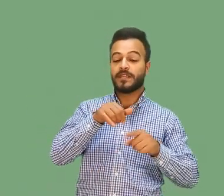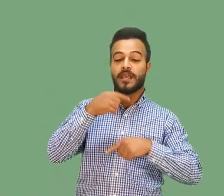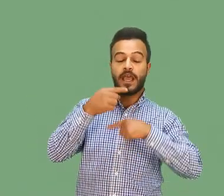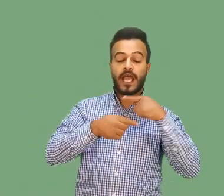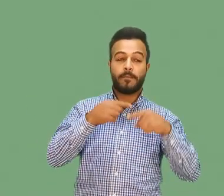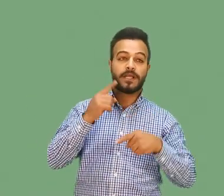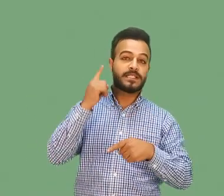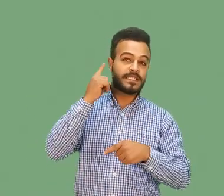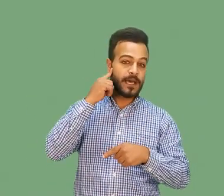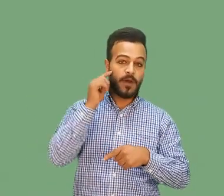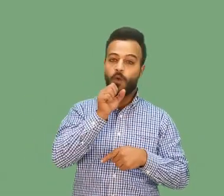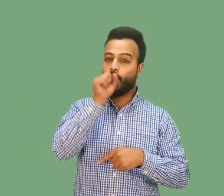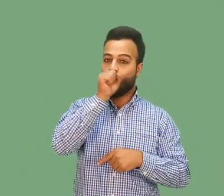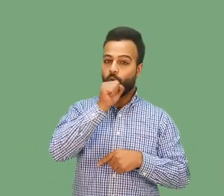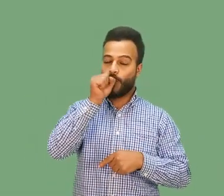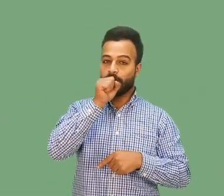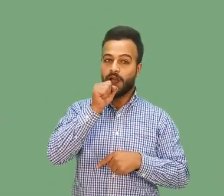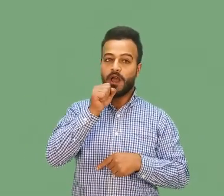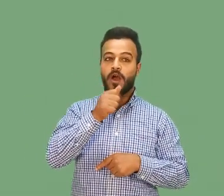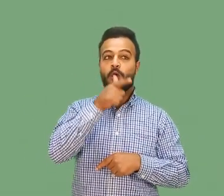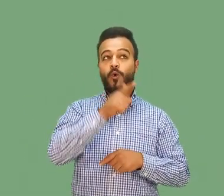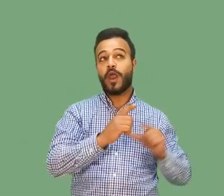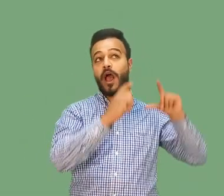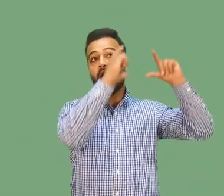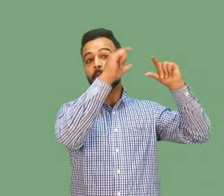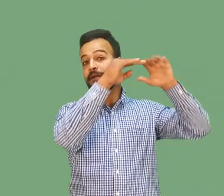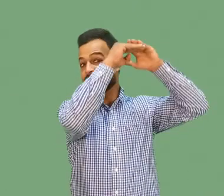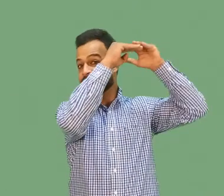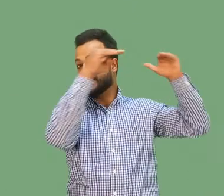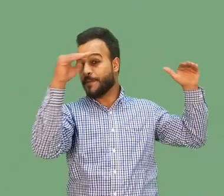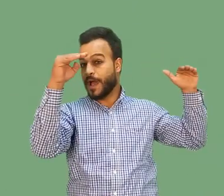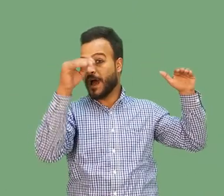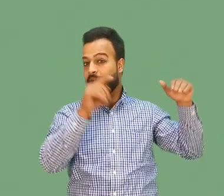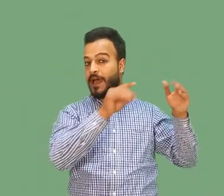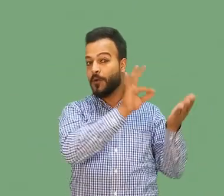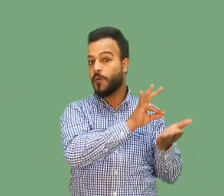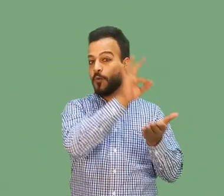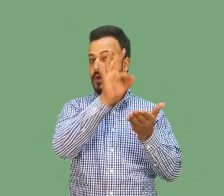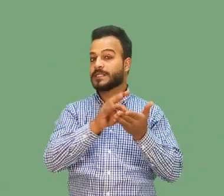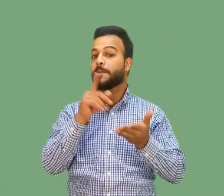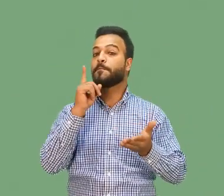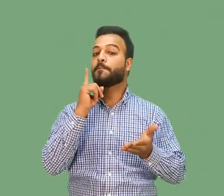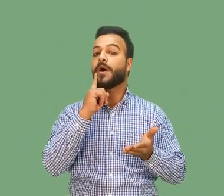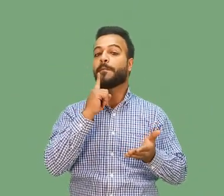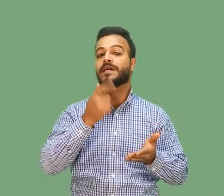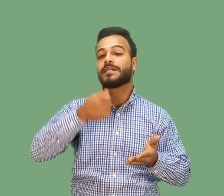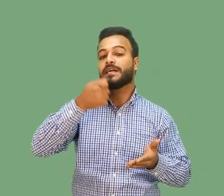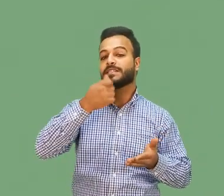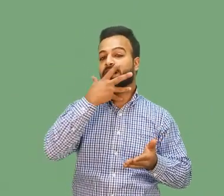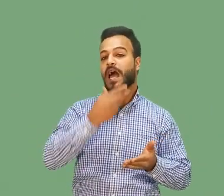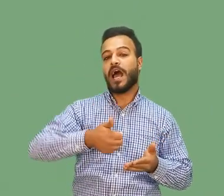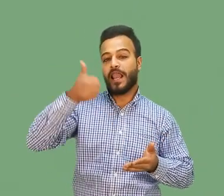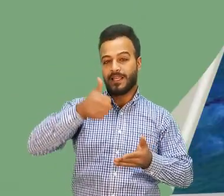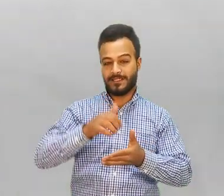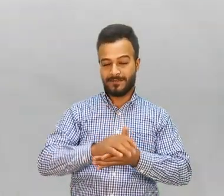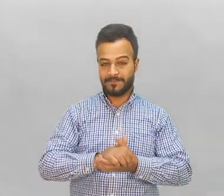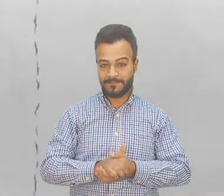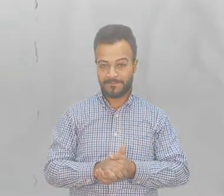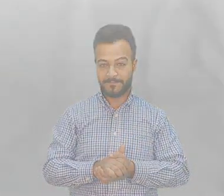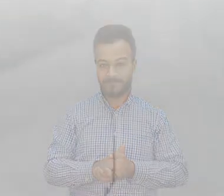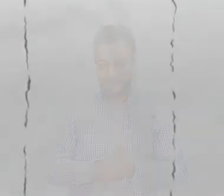تكمل الأغنية: قولي للقمر اللي في السما يوصل للماما أحلى سلامي.